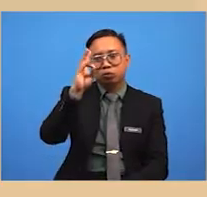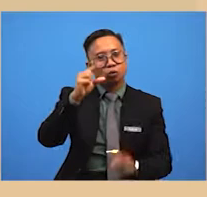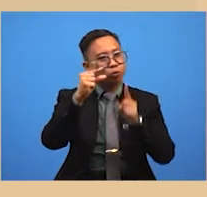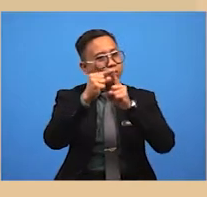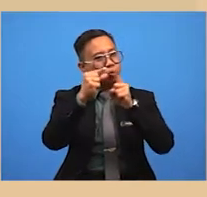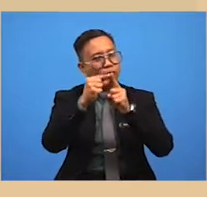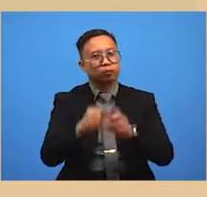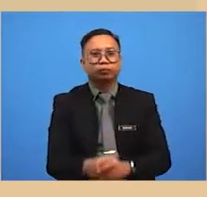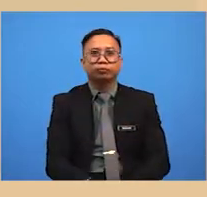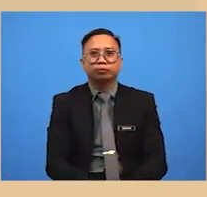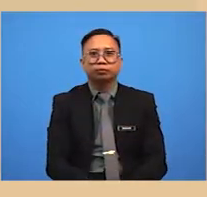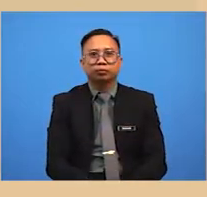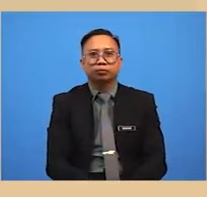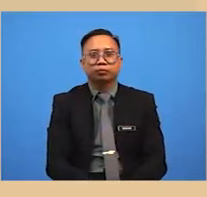juga.